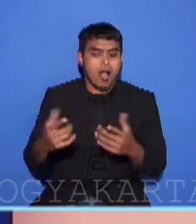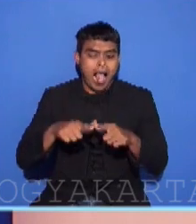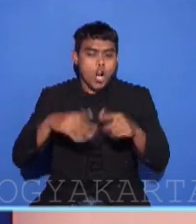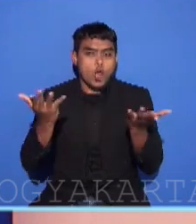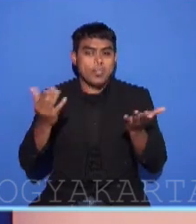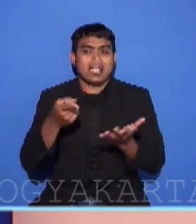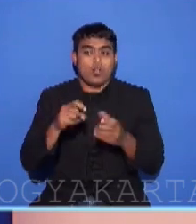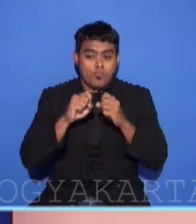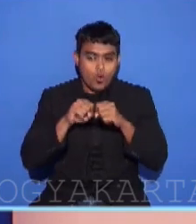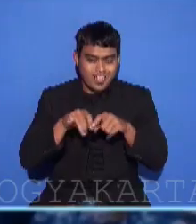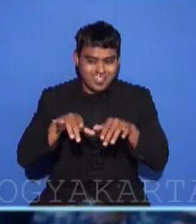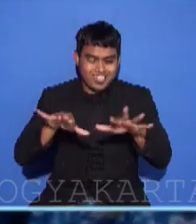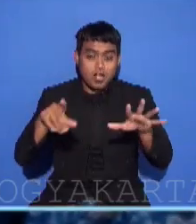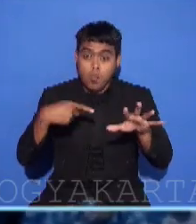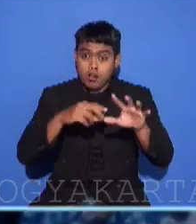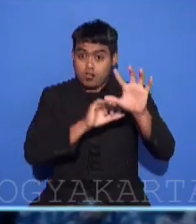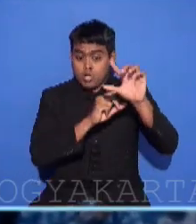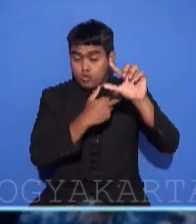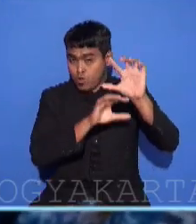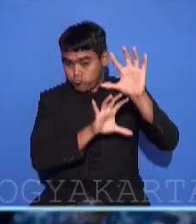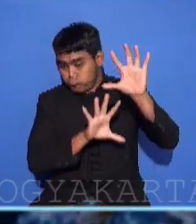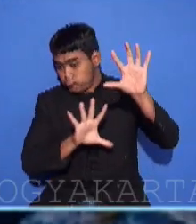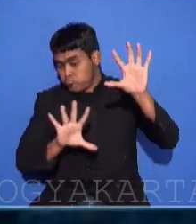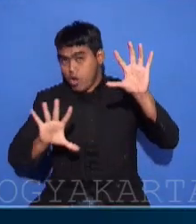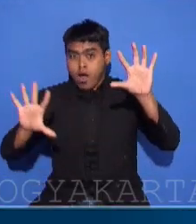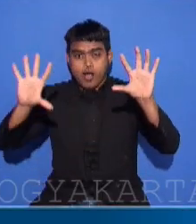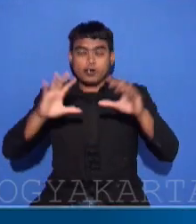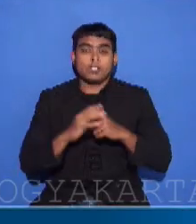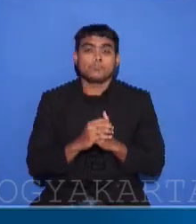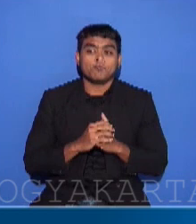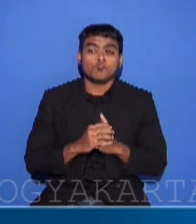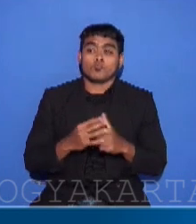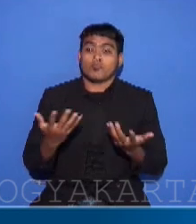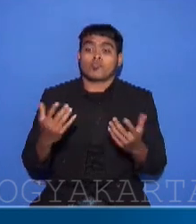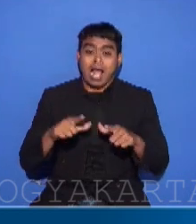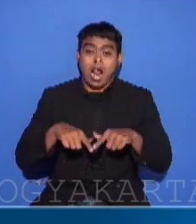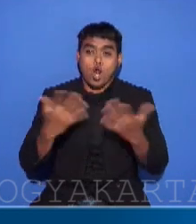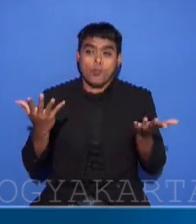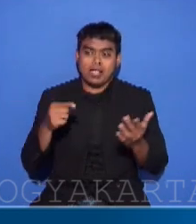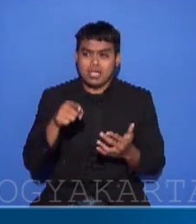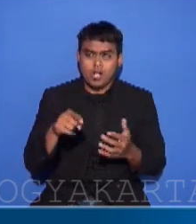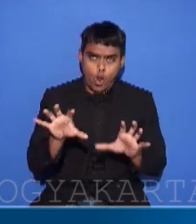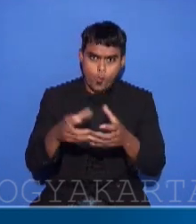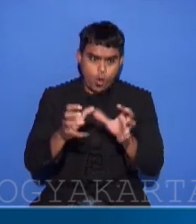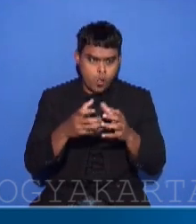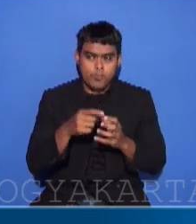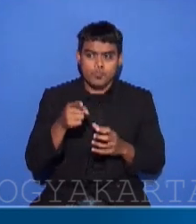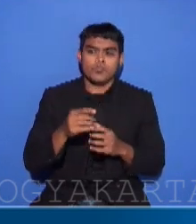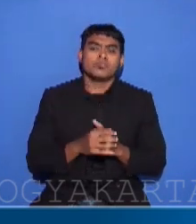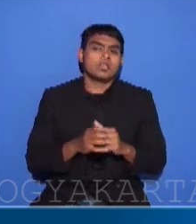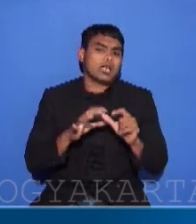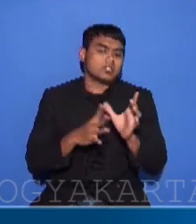seluruh Indonesia seperti para alumni yang tergabung dalam paguyuban alumni SMP Negeri 8